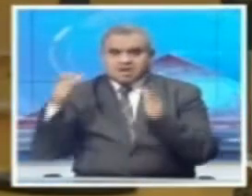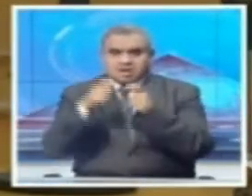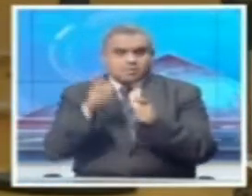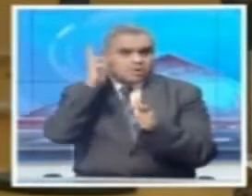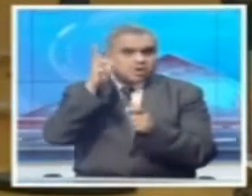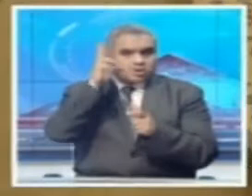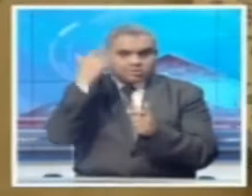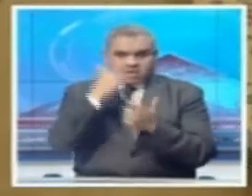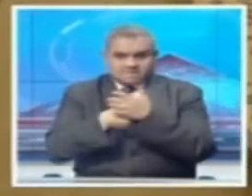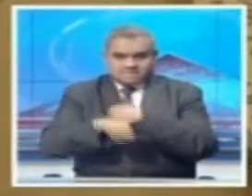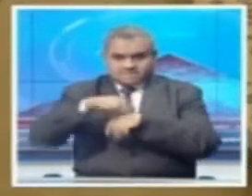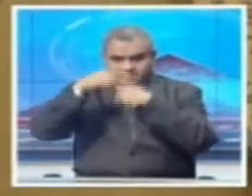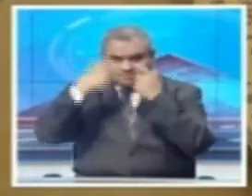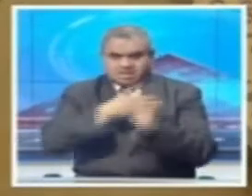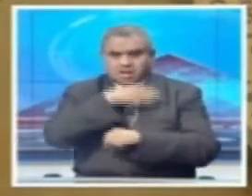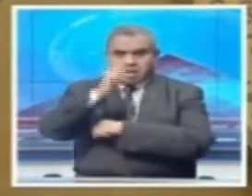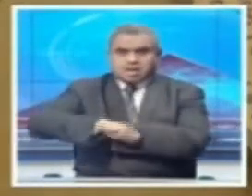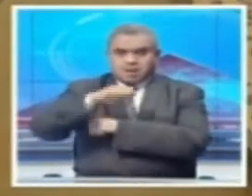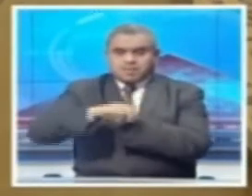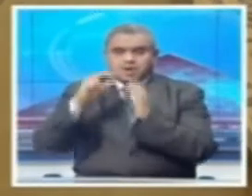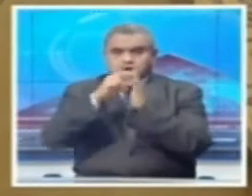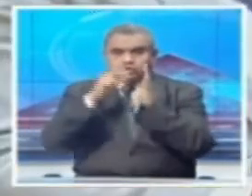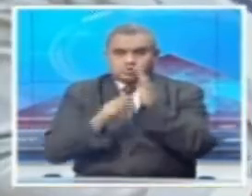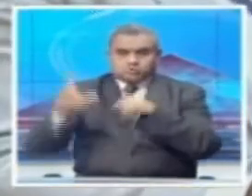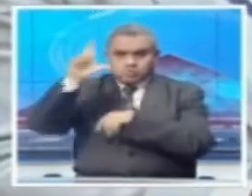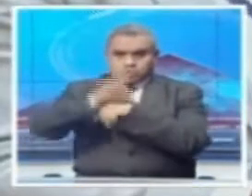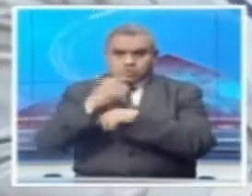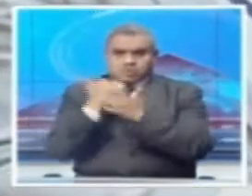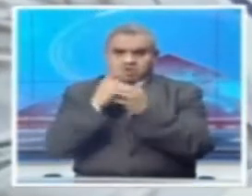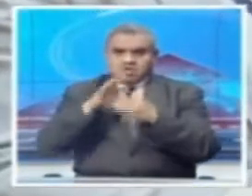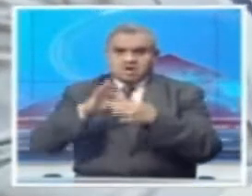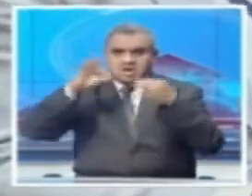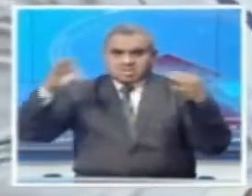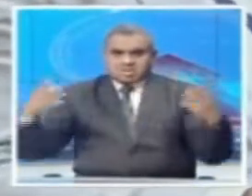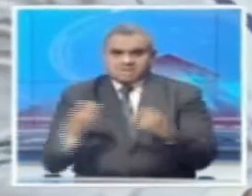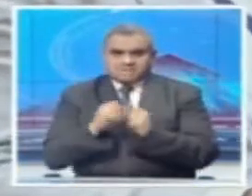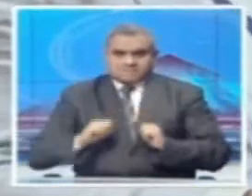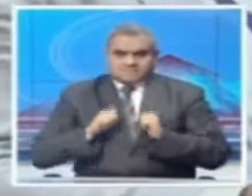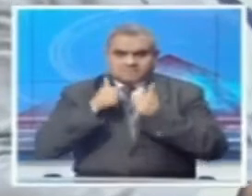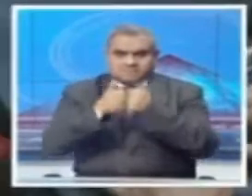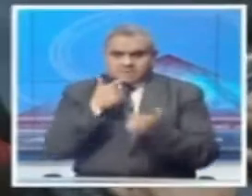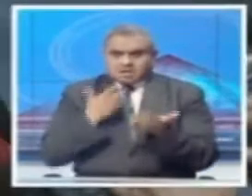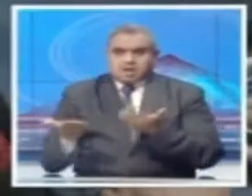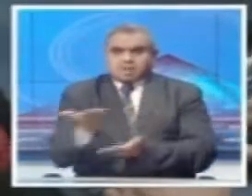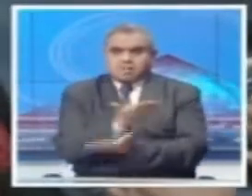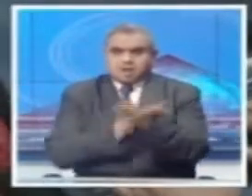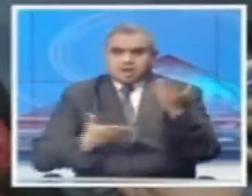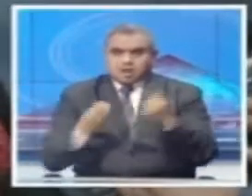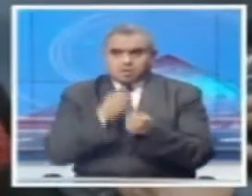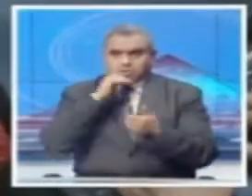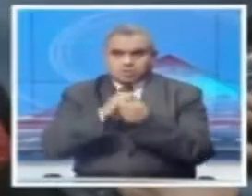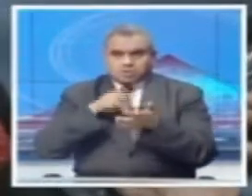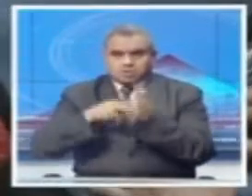الصحفي الذي عقد بمقر المحكمة الدستورية العليا لإعلان تفاصيل المشاركة والمحاور التي تتناولها